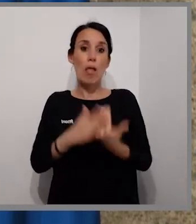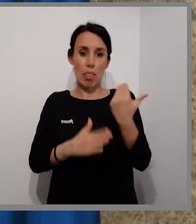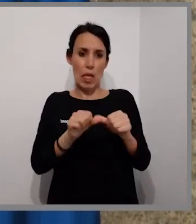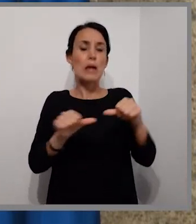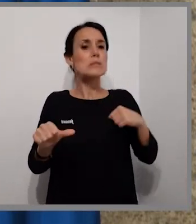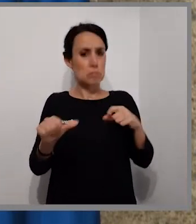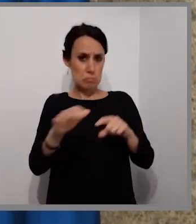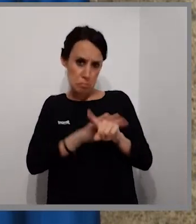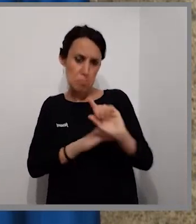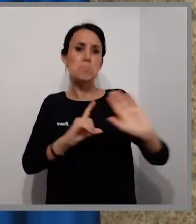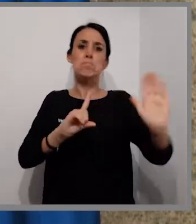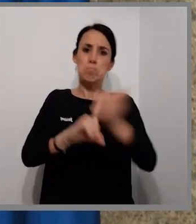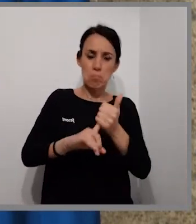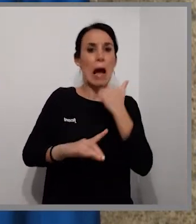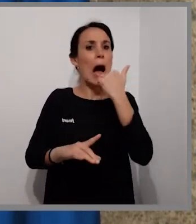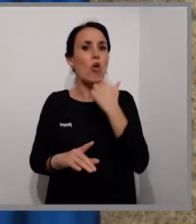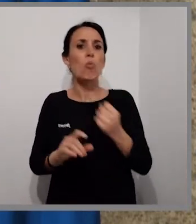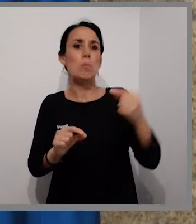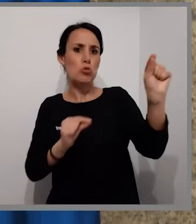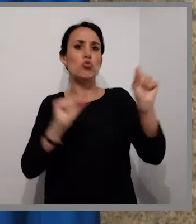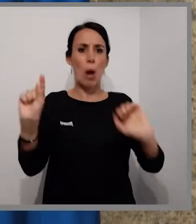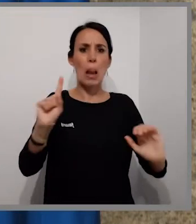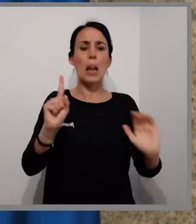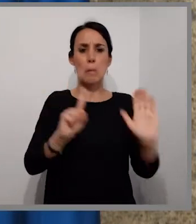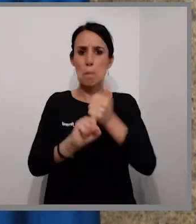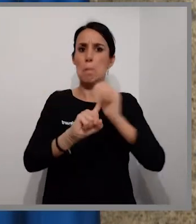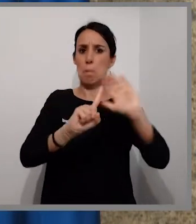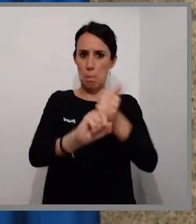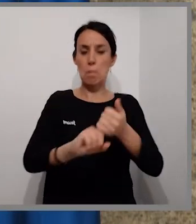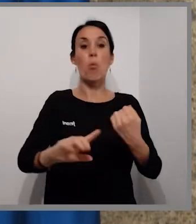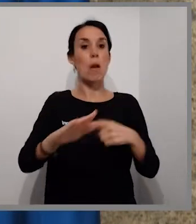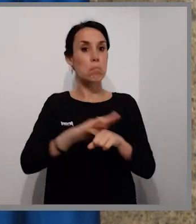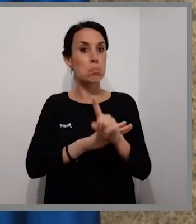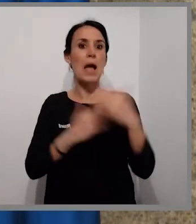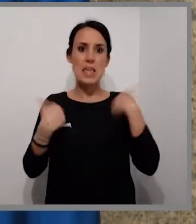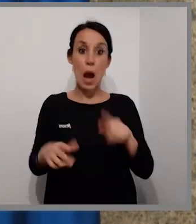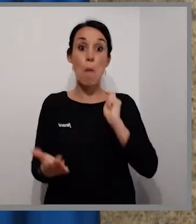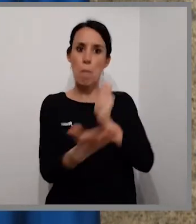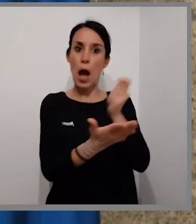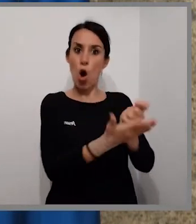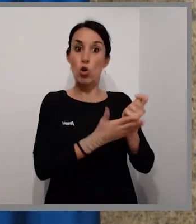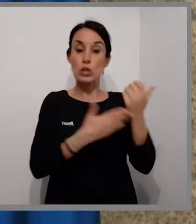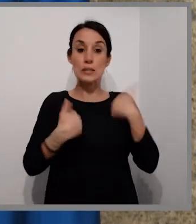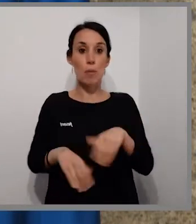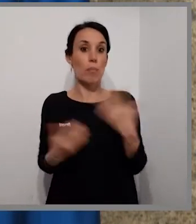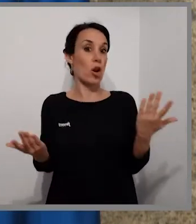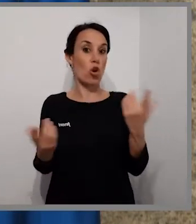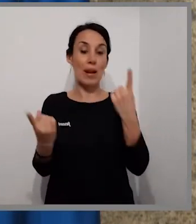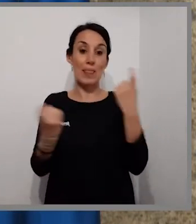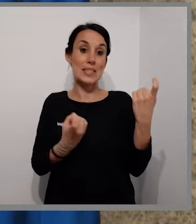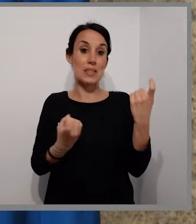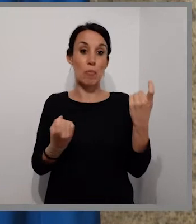hem avançat en alguna qüestió puntual, s'està avançant ja i, de fet, s'estan produint ja pagaments, però en qualsevol cas